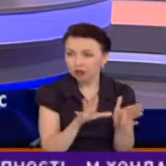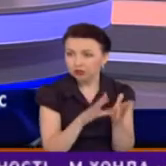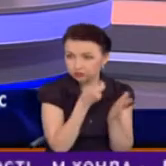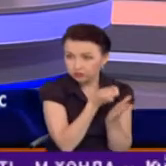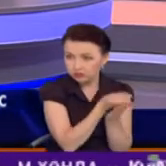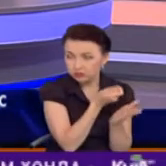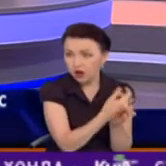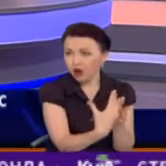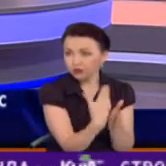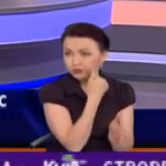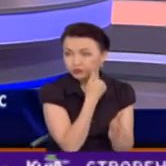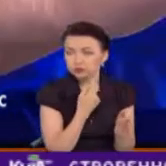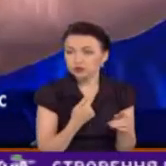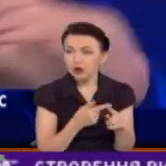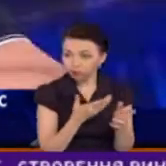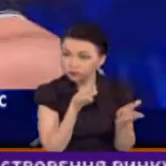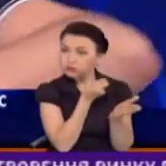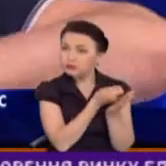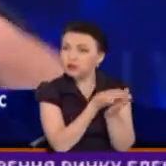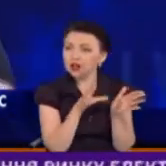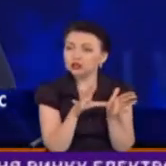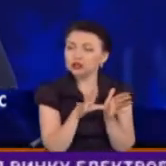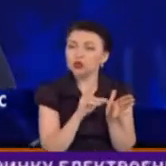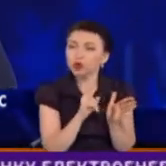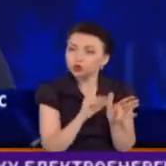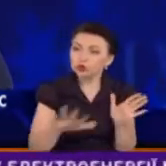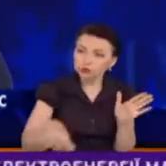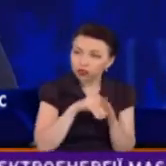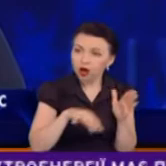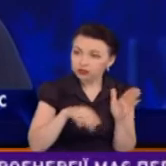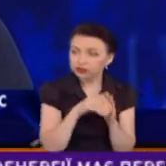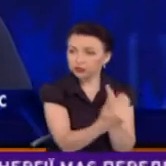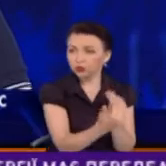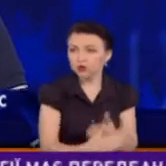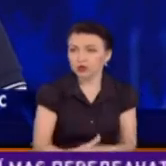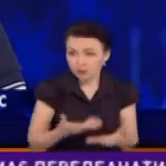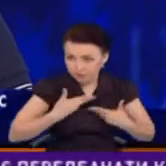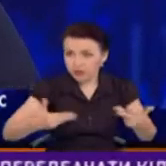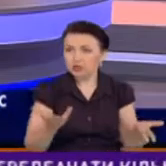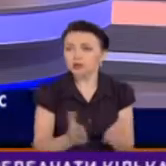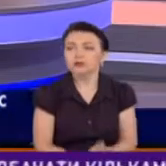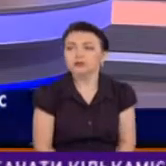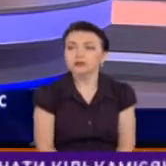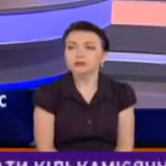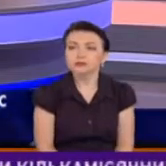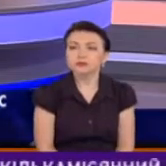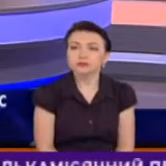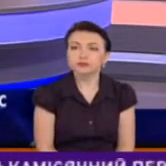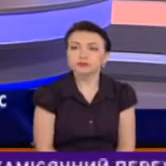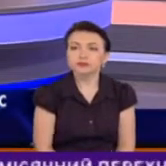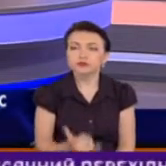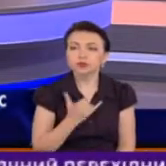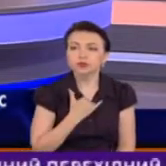він же отримує зараз електроенергію. Відповідно, хтось за нього платить? Ну, хто? Ми з вами. У нас